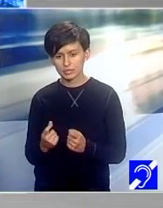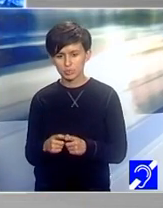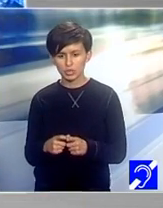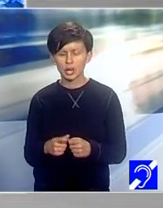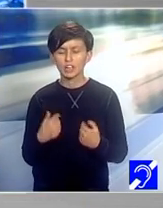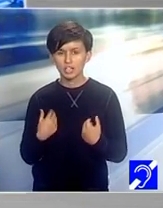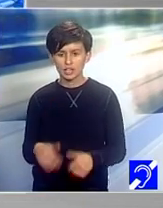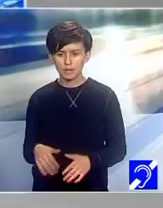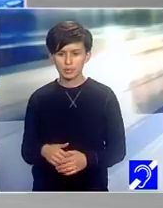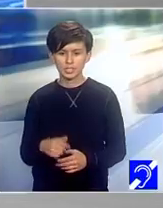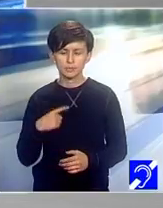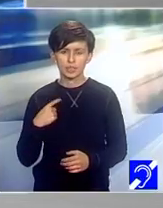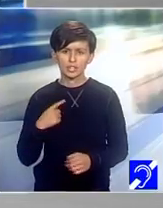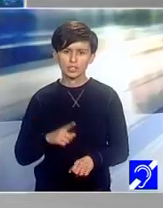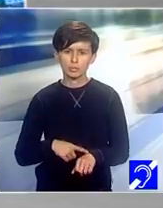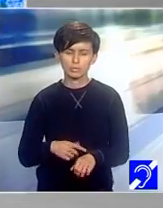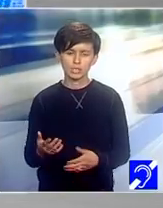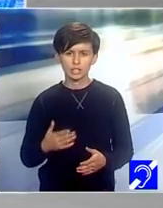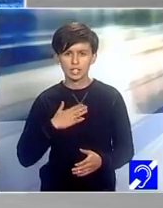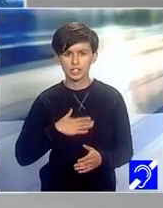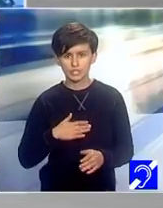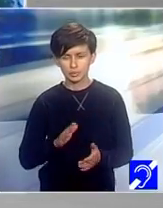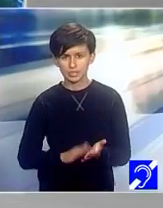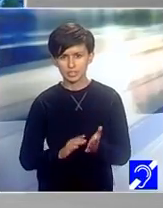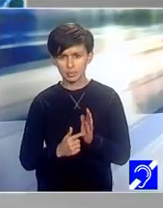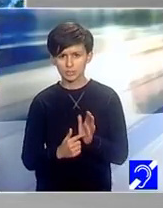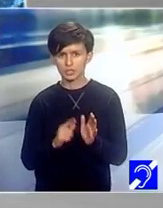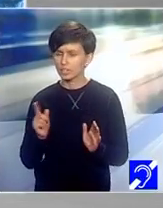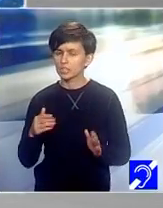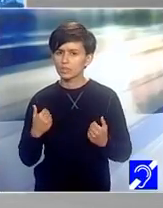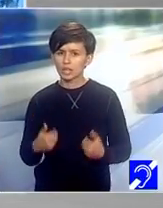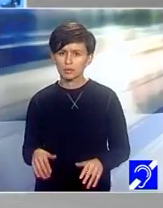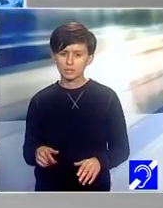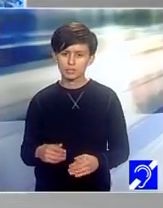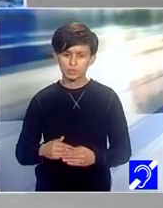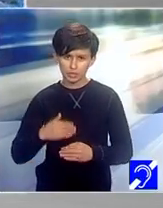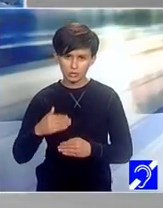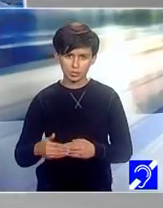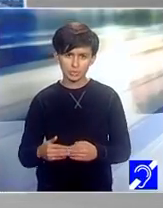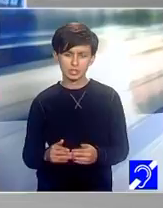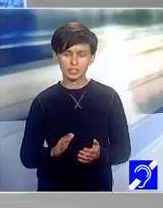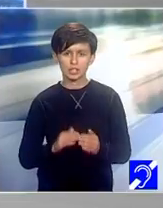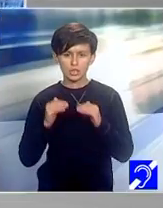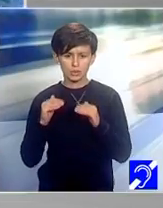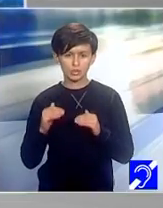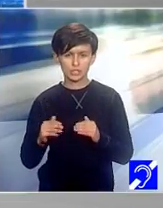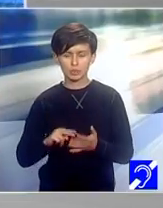care vrem să demonstrăm că nu am pierdut. Urmează probabil o etapă de